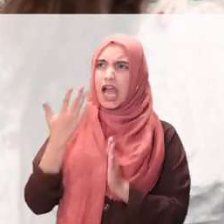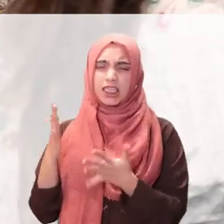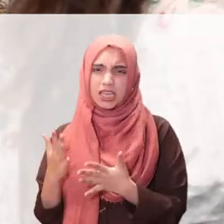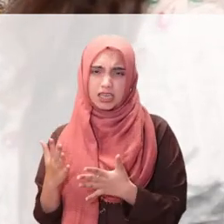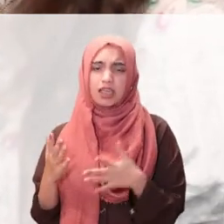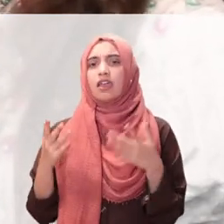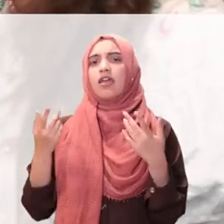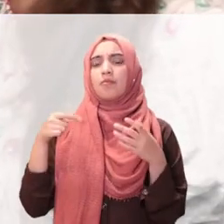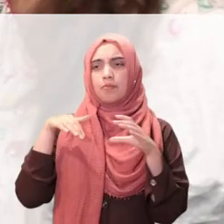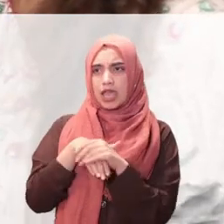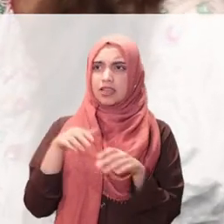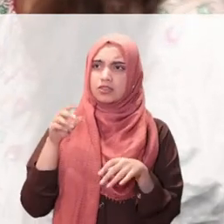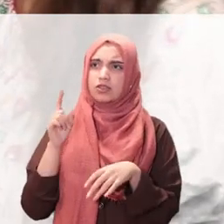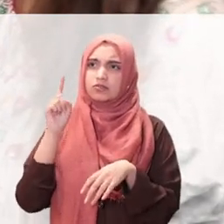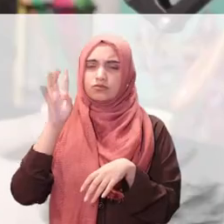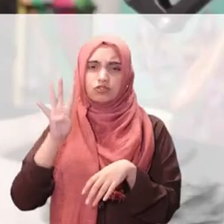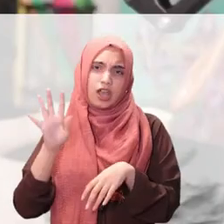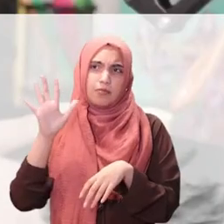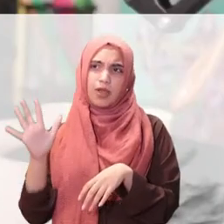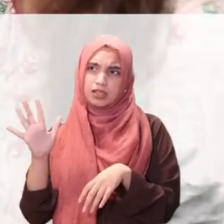बता दूं कि